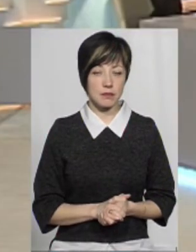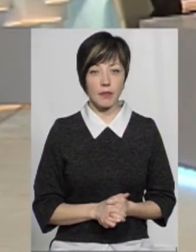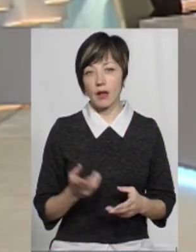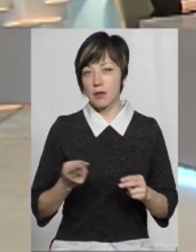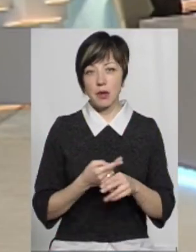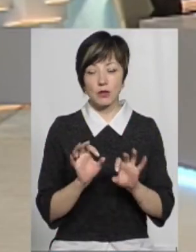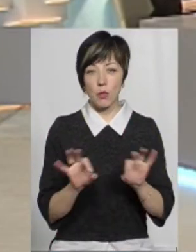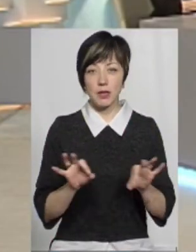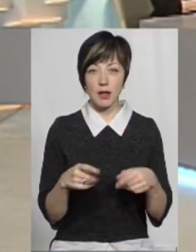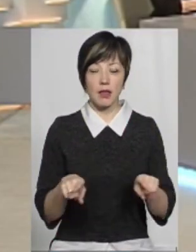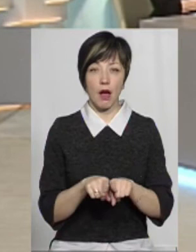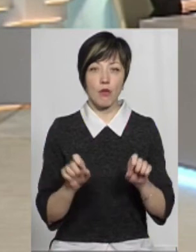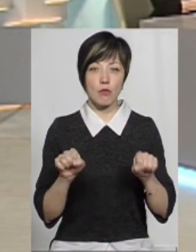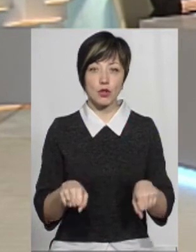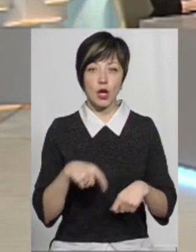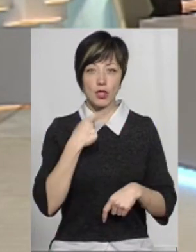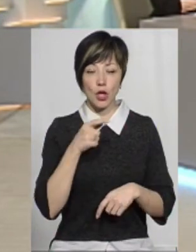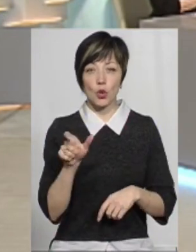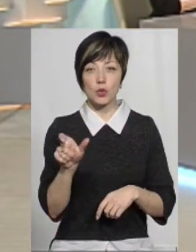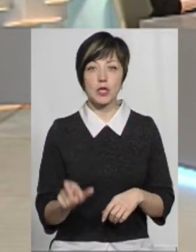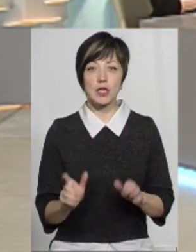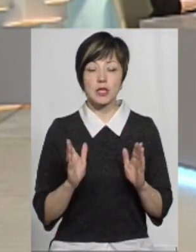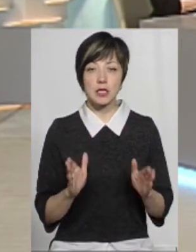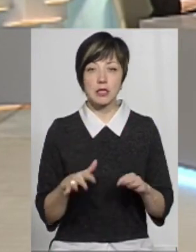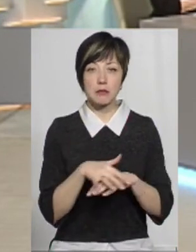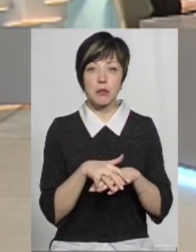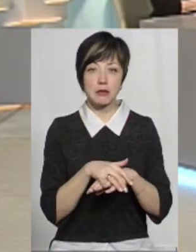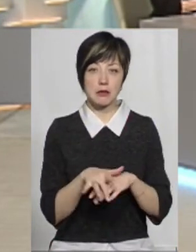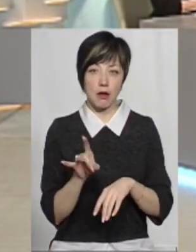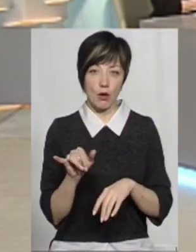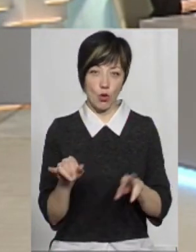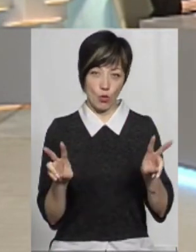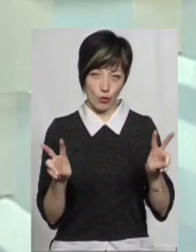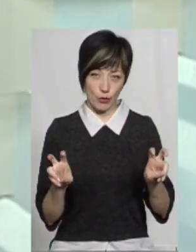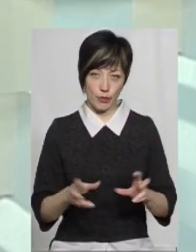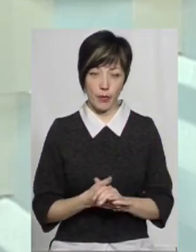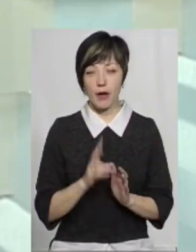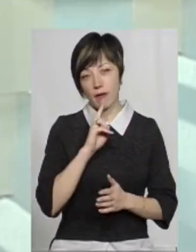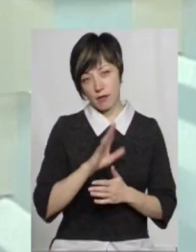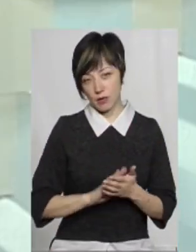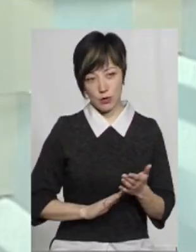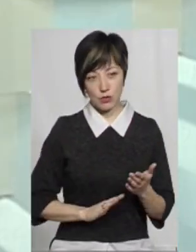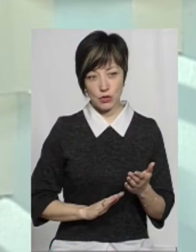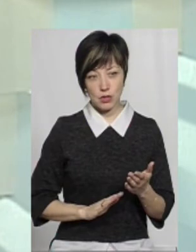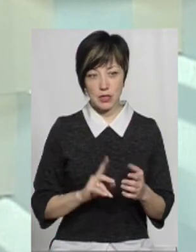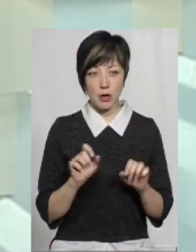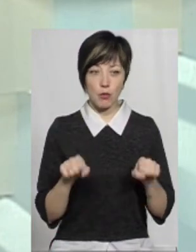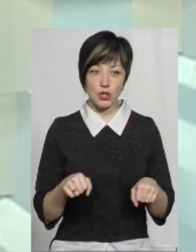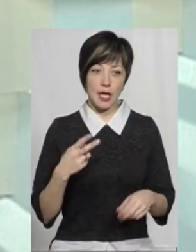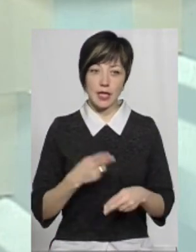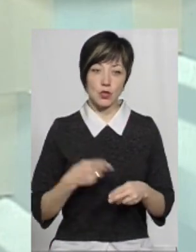Без коментарів. Так може казати людина тільки з базару. Вибачте за,